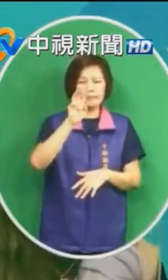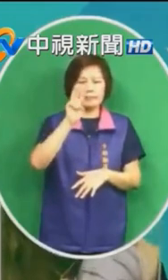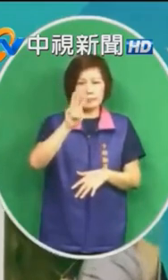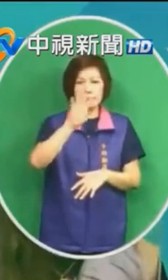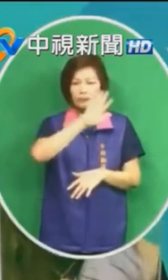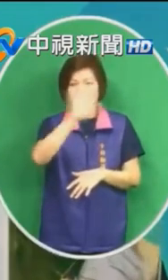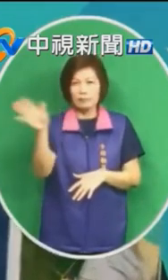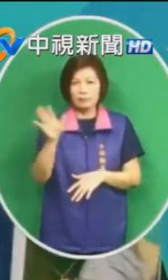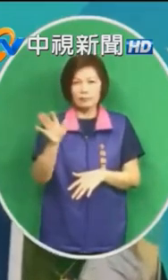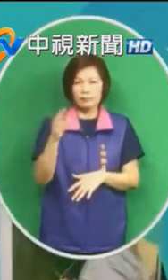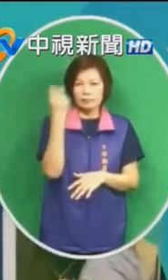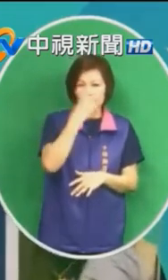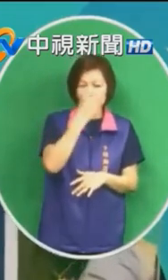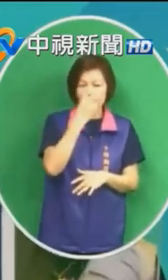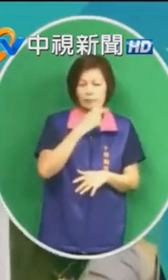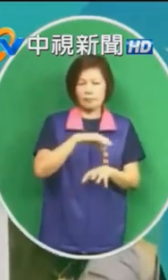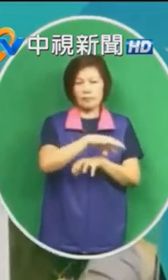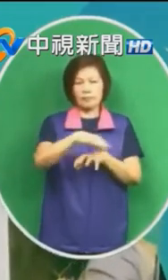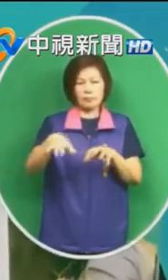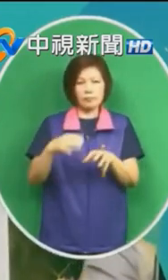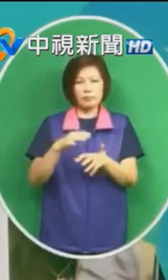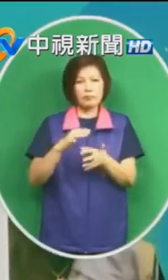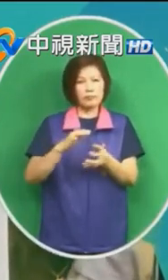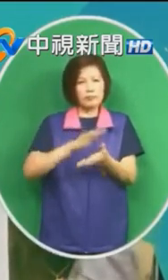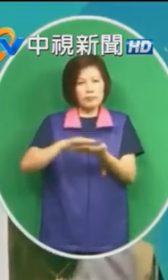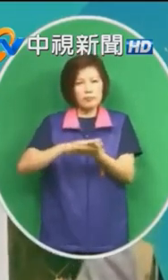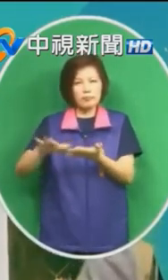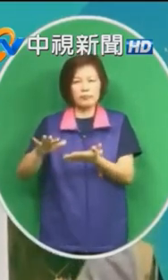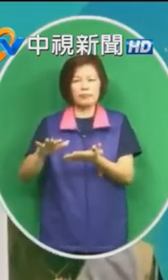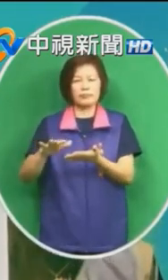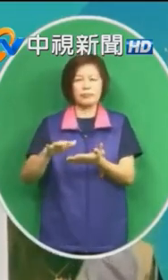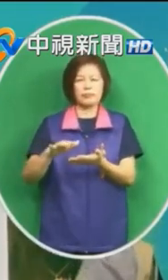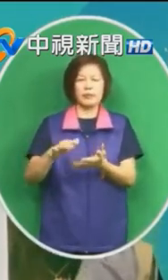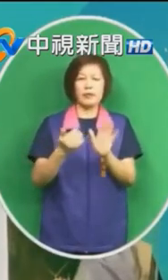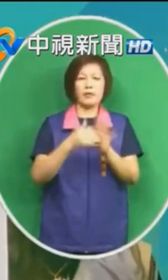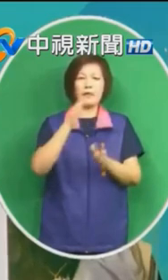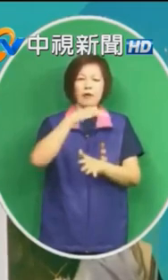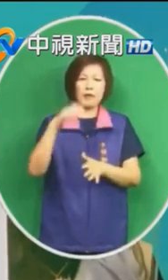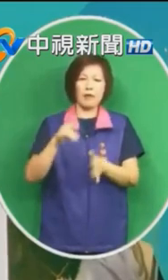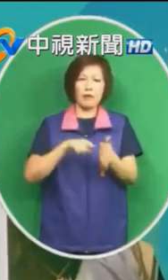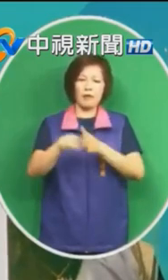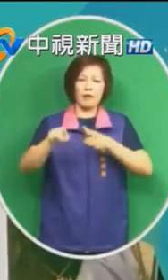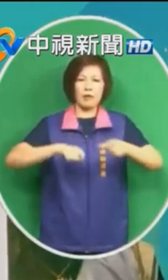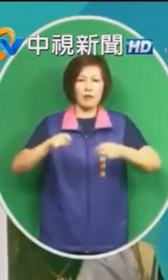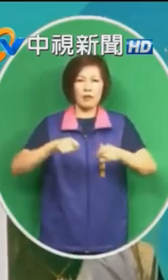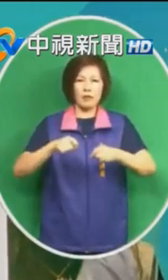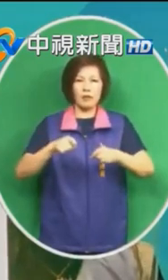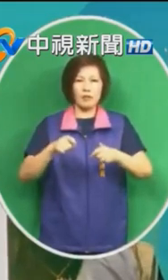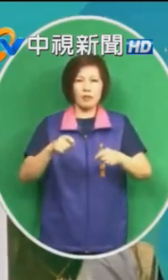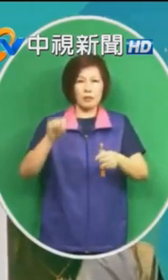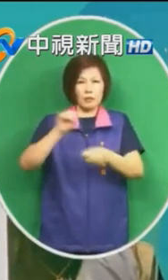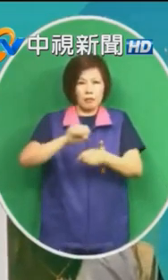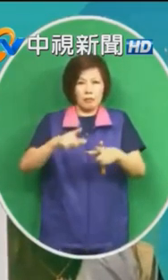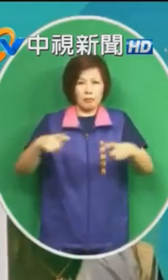注射、环境的大清消，总共访山专案呢这个扩大筛检专案呢